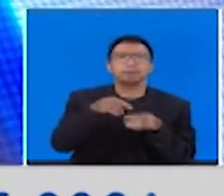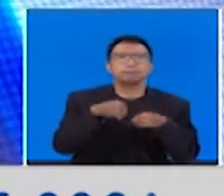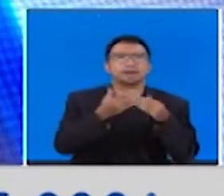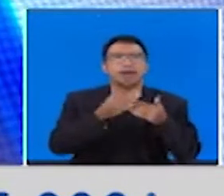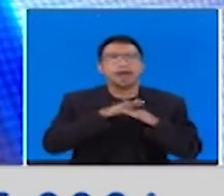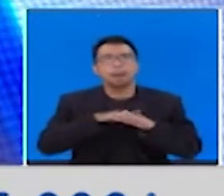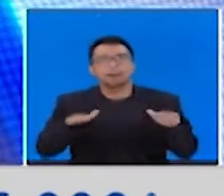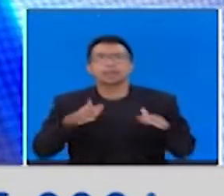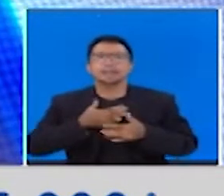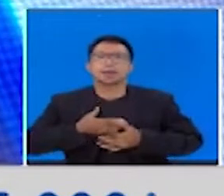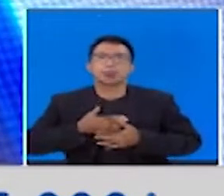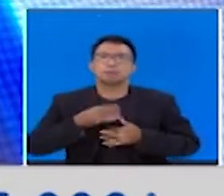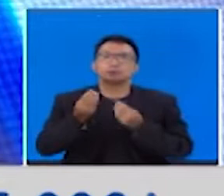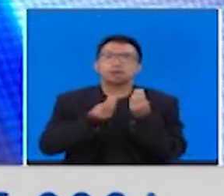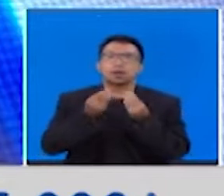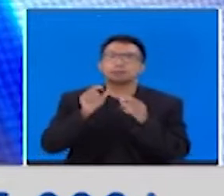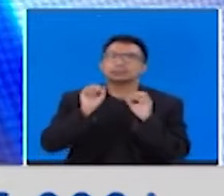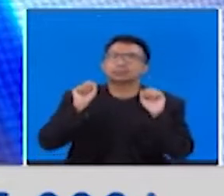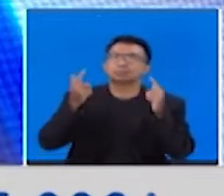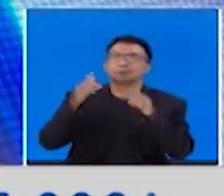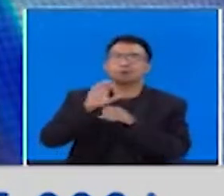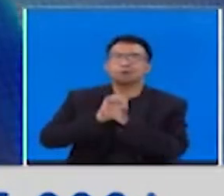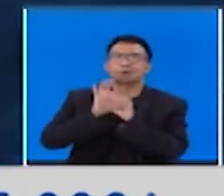bagi wisatawan untuk berlibur di tengah pandemi.